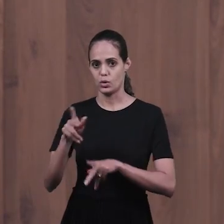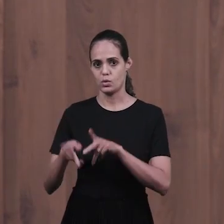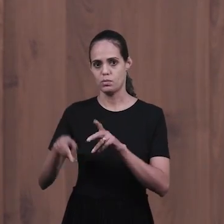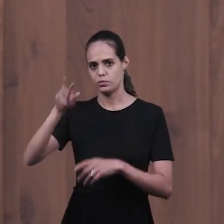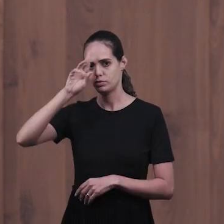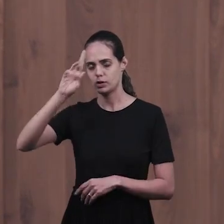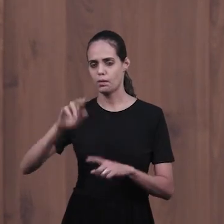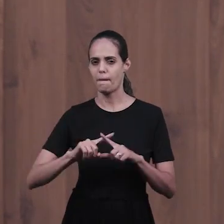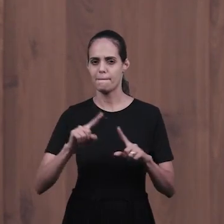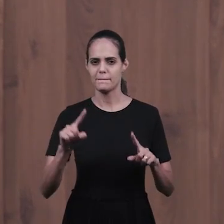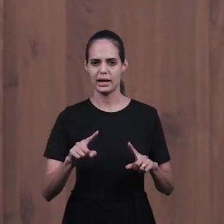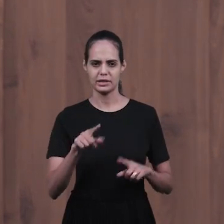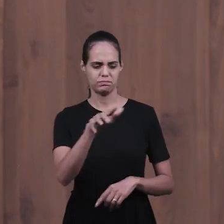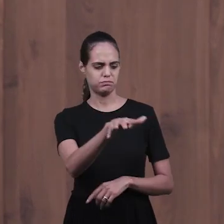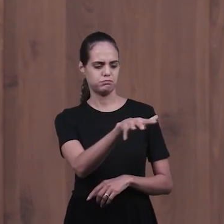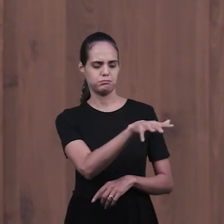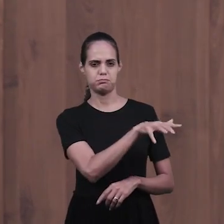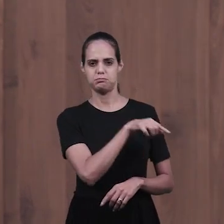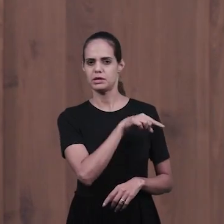ils n'ont pas aimé